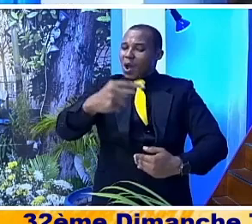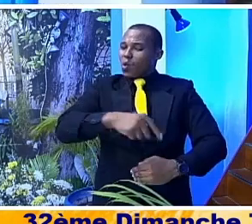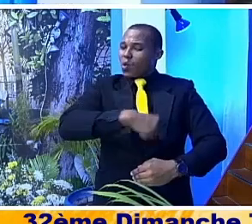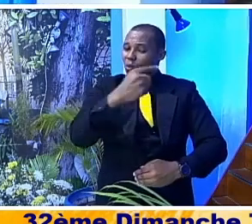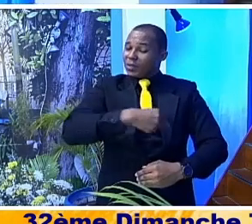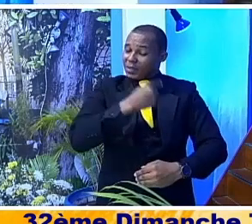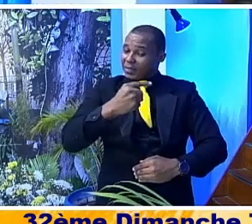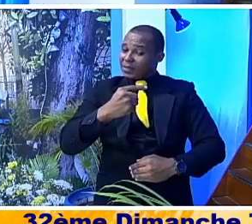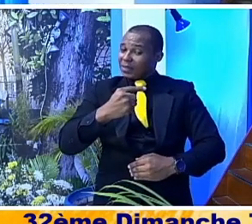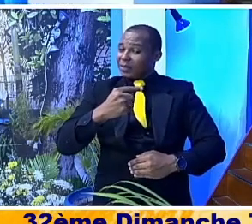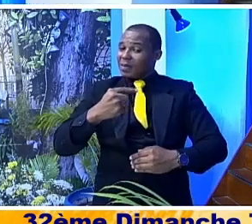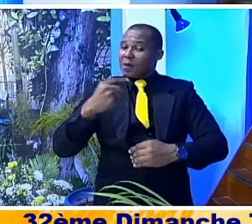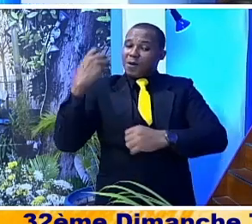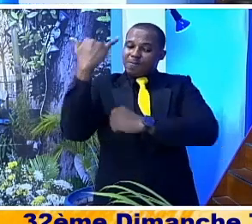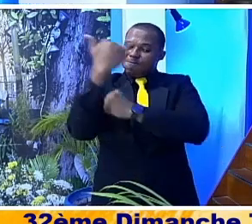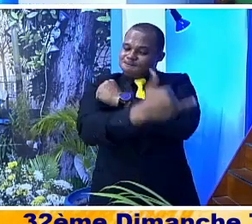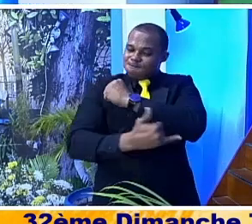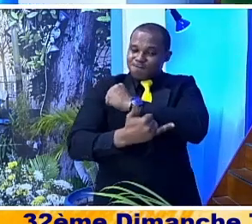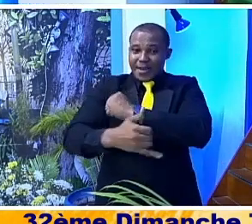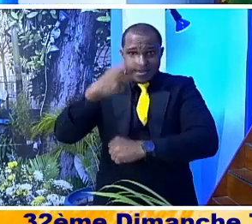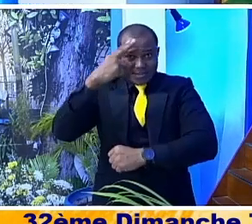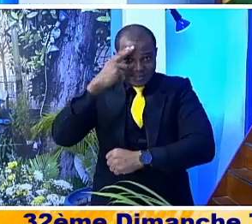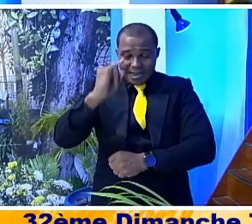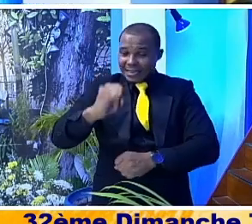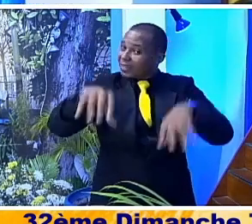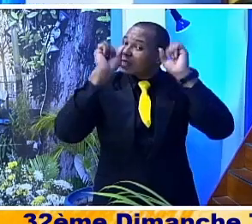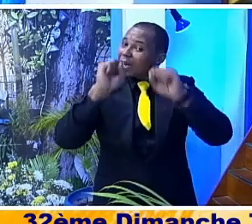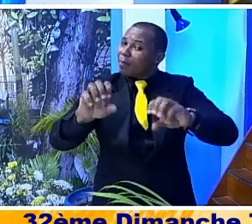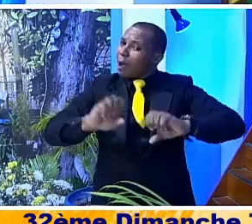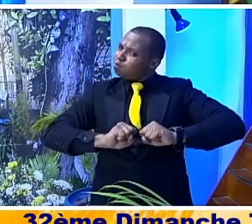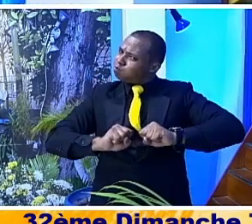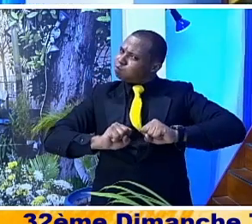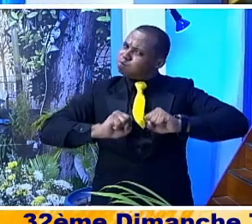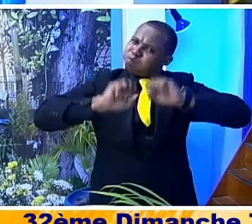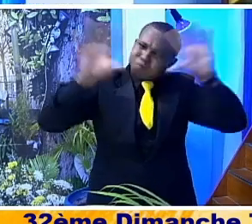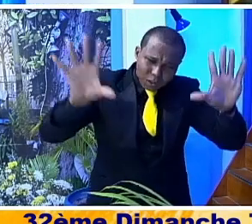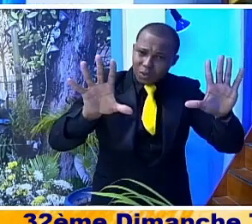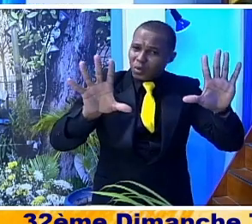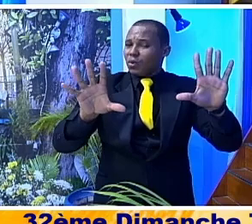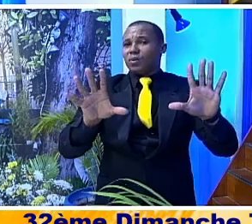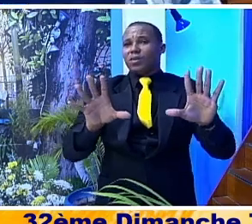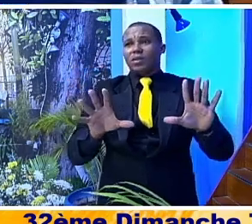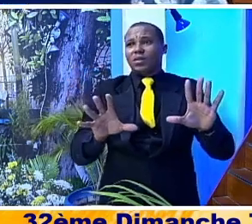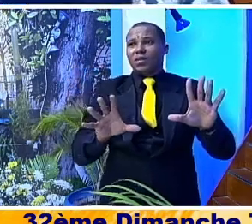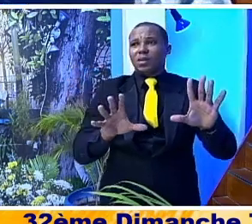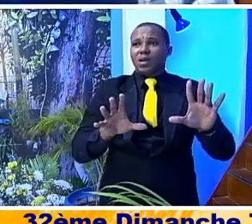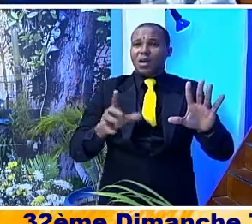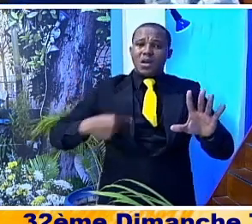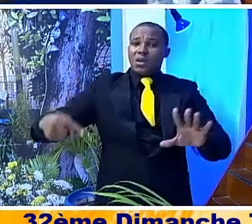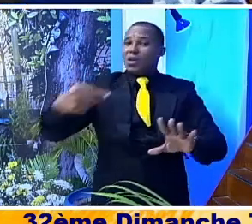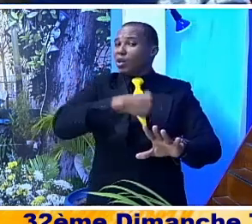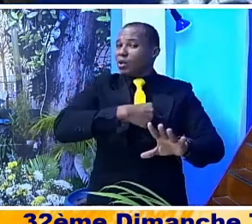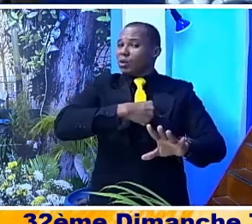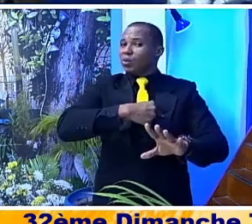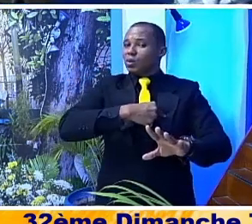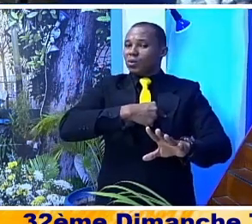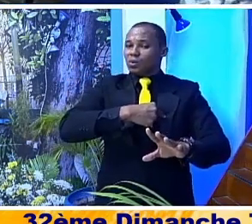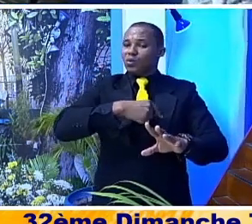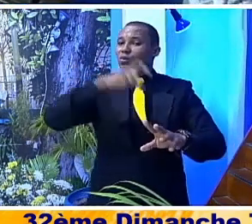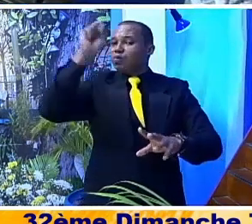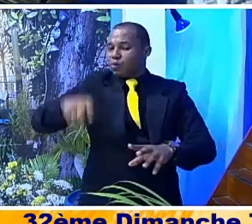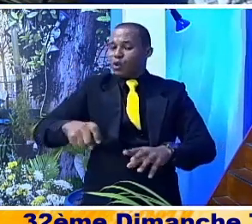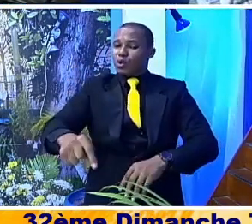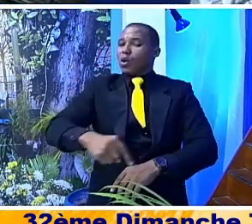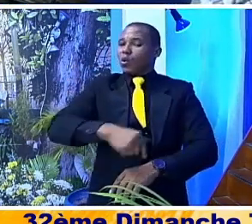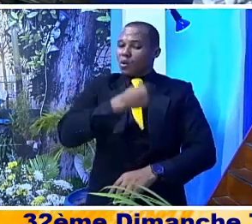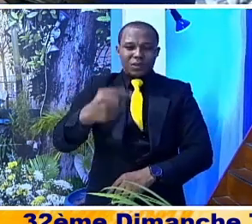non petit moment. Et seule chance paysan, moun qui doit prendre conscience, il faut prendre conscience. Pas de temps qu'on est là pour nous